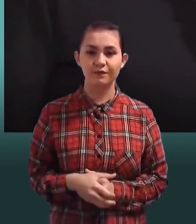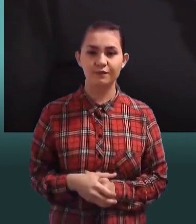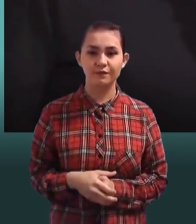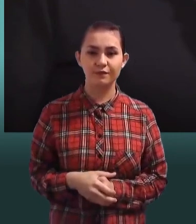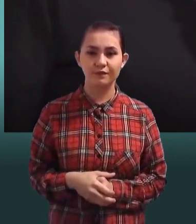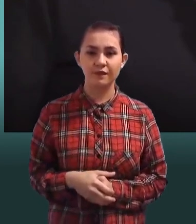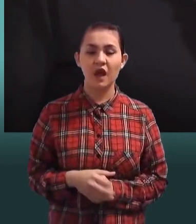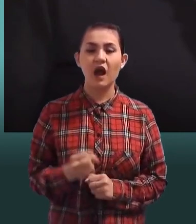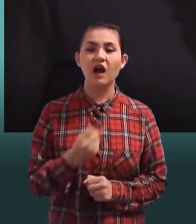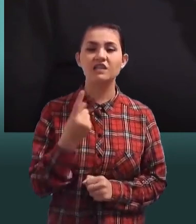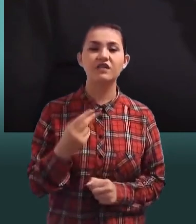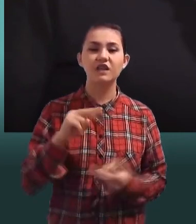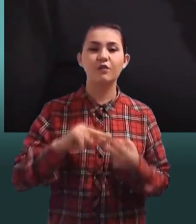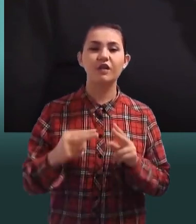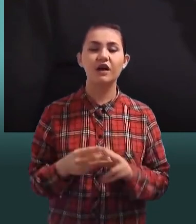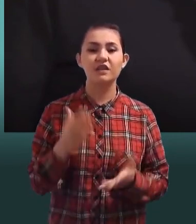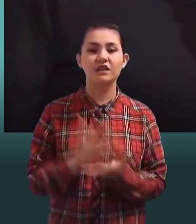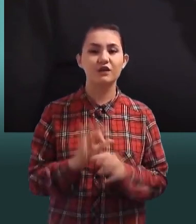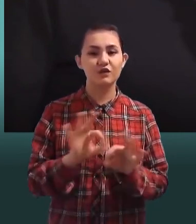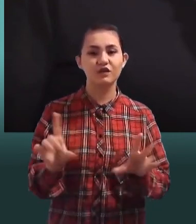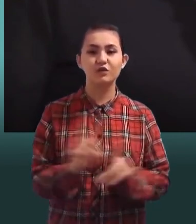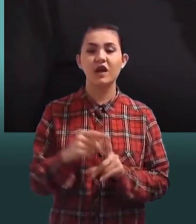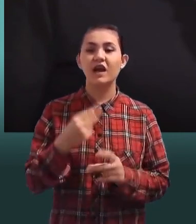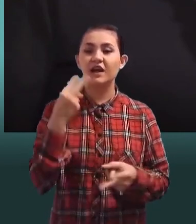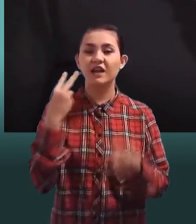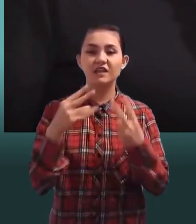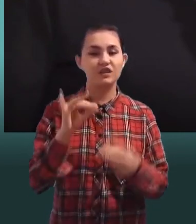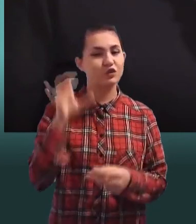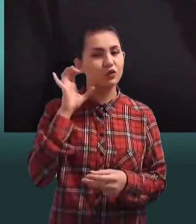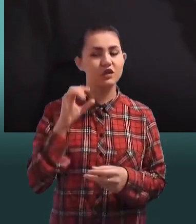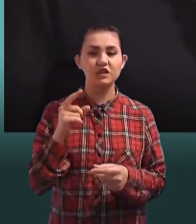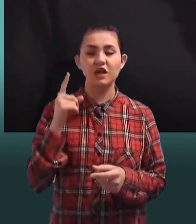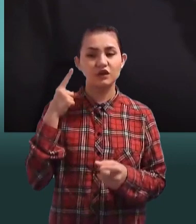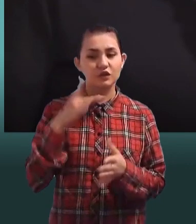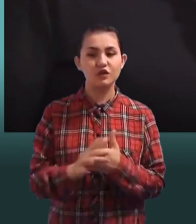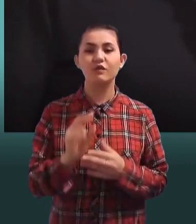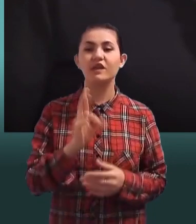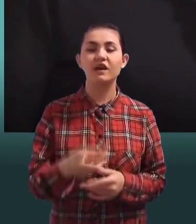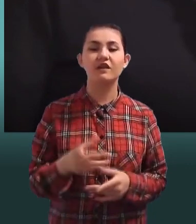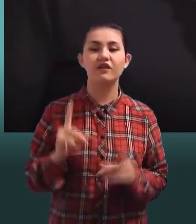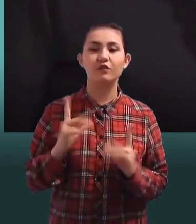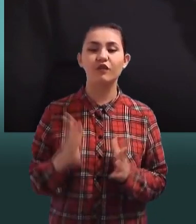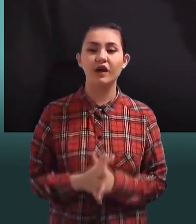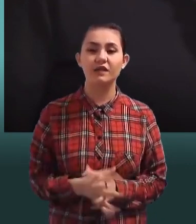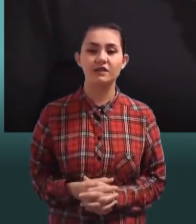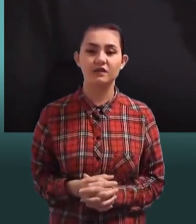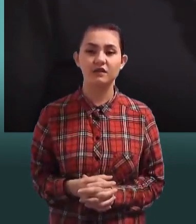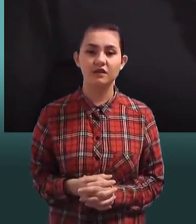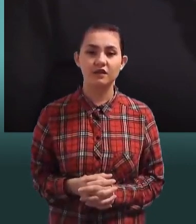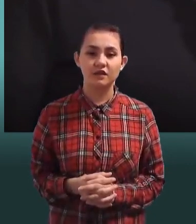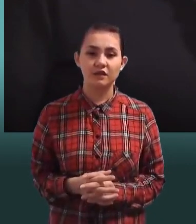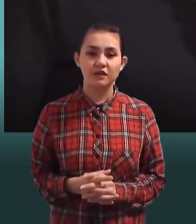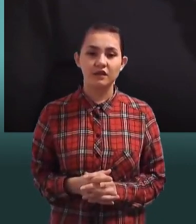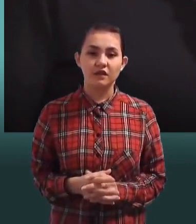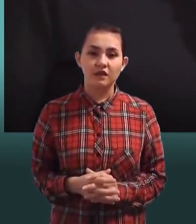А звідки плани взялись? Розкажіть, просто, щоб глядачі наші, слухачі краще розуміли, як це відбувається. Ну,